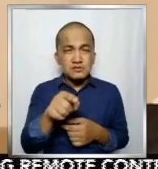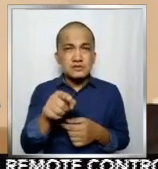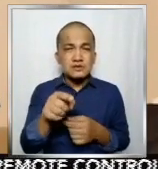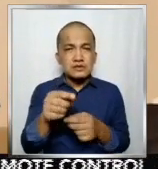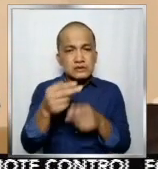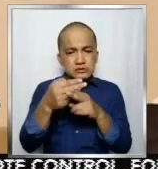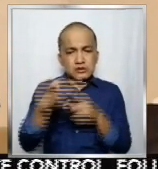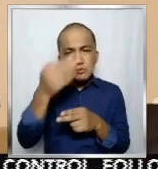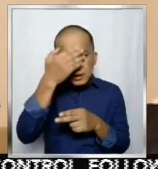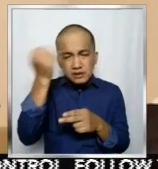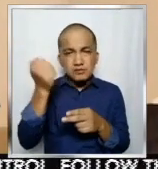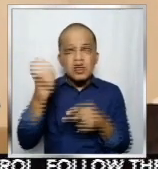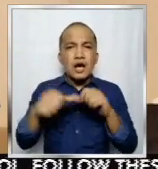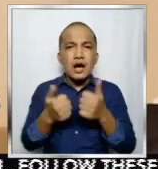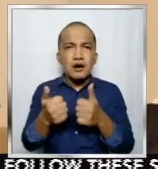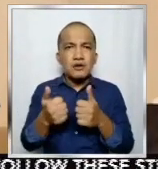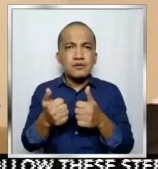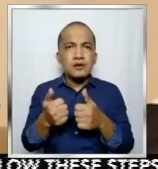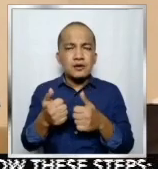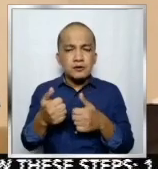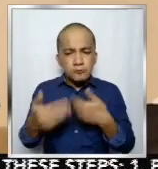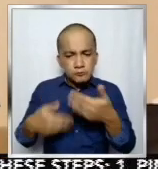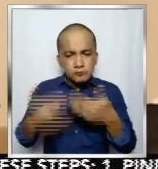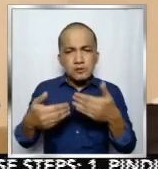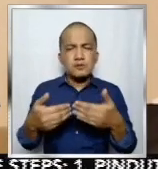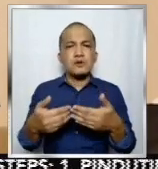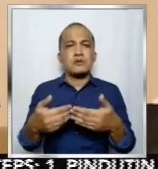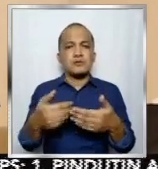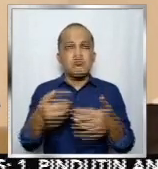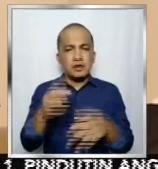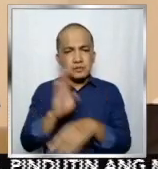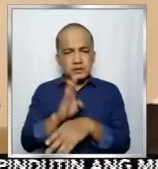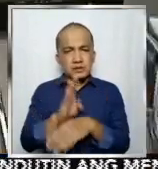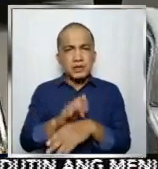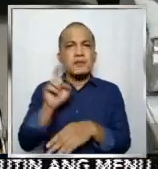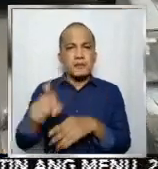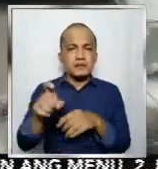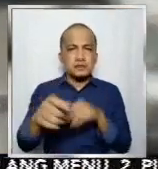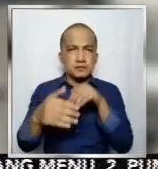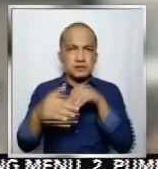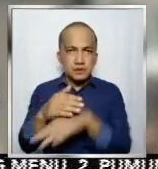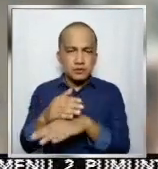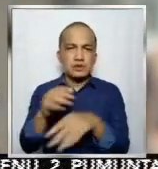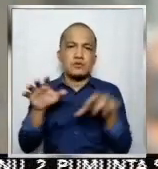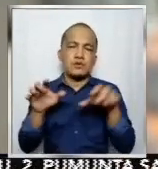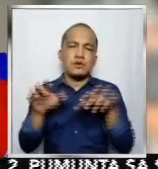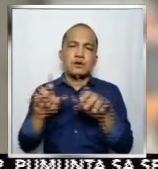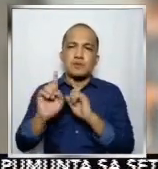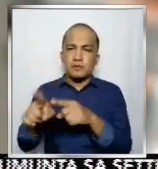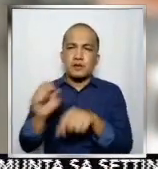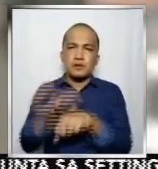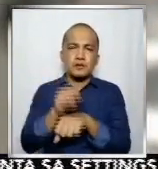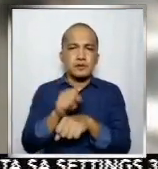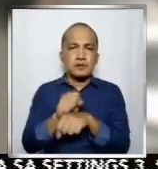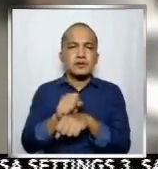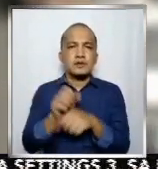mag-operate ang ating mga negosyo, kailangan makapasok yung ating mga manggagawa. Binabalansi natin yan